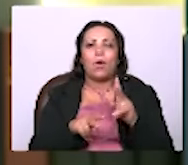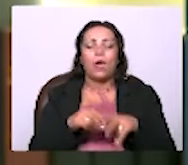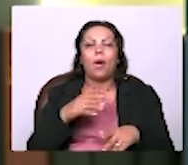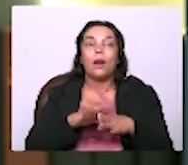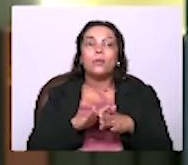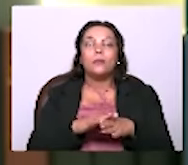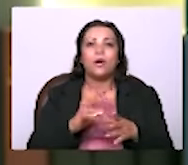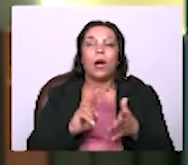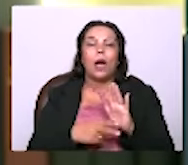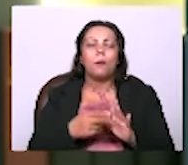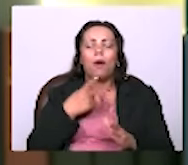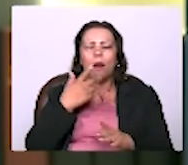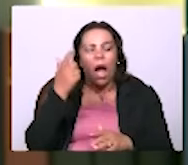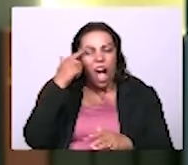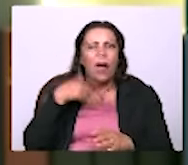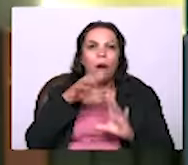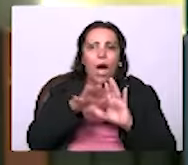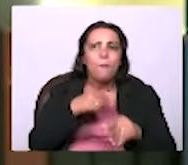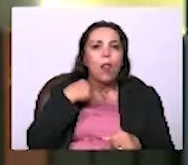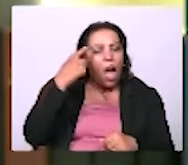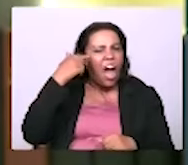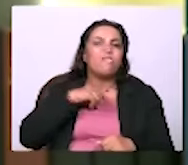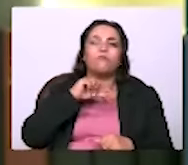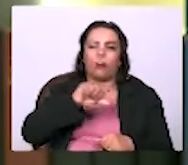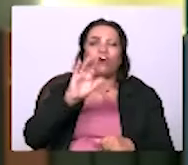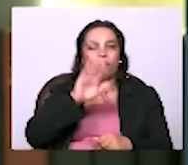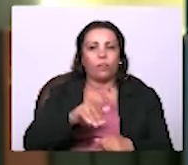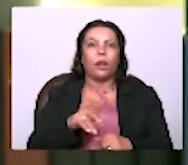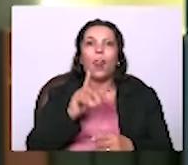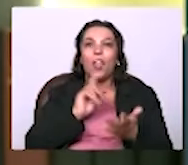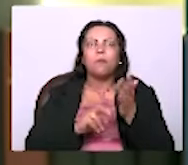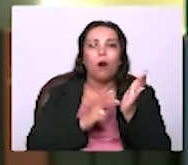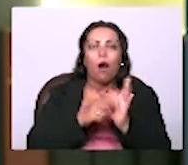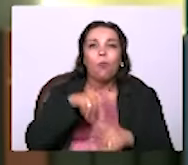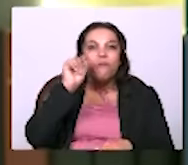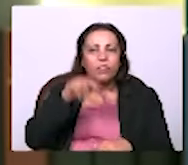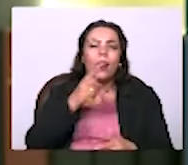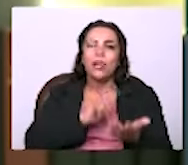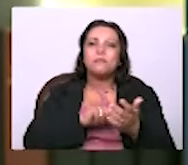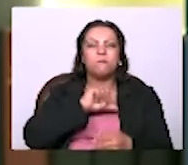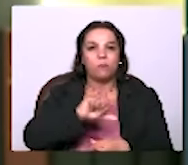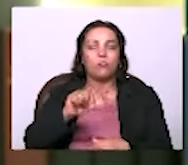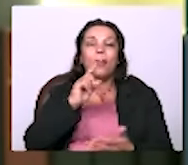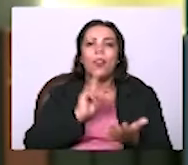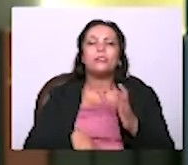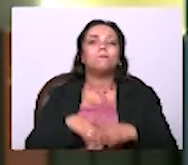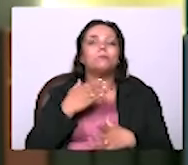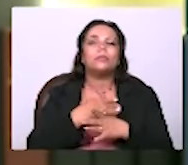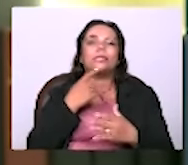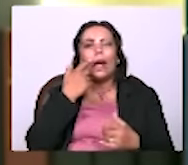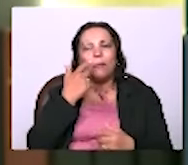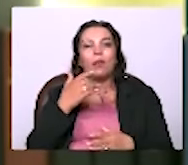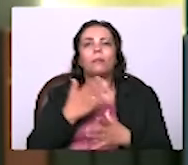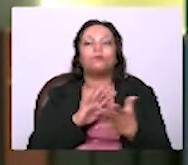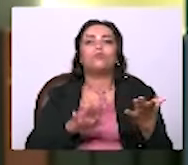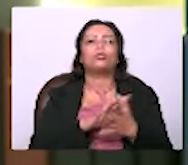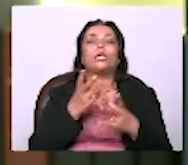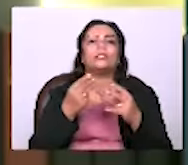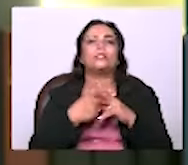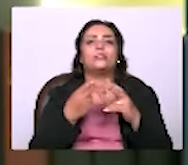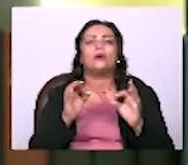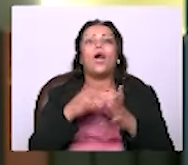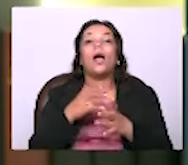حاسس ان هو لو خد اي حاجه هيفشل او او قام باي قرار او اي خطوه هيفشل فعدم الثقه بالنفس دي مشكله عند ناس كتير جدا